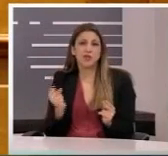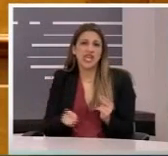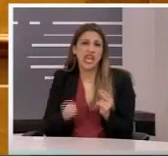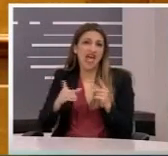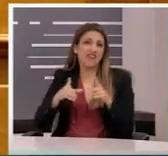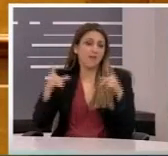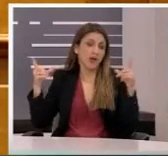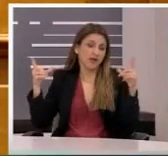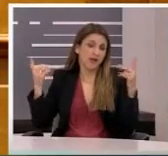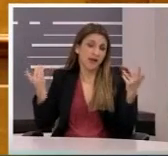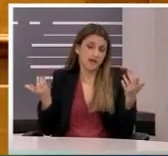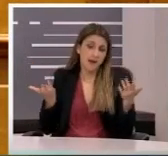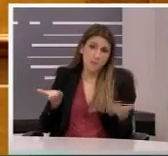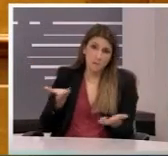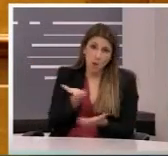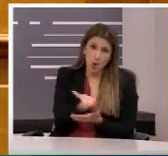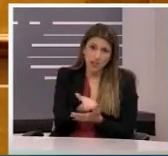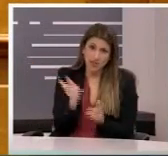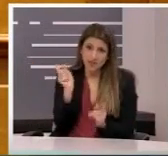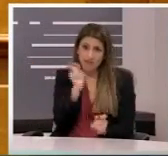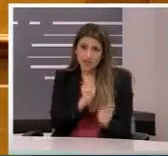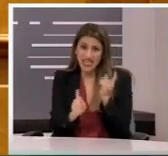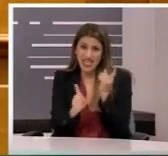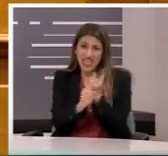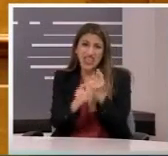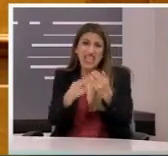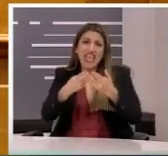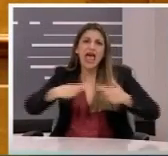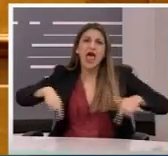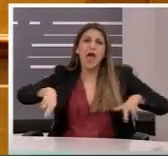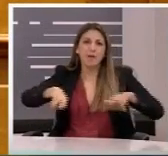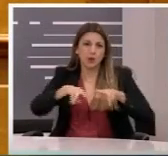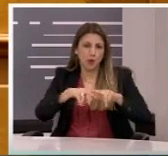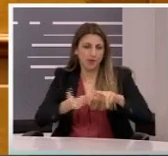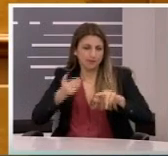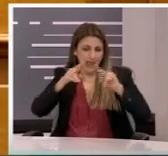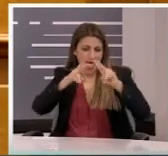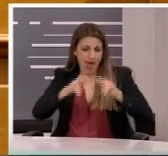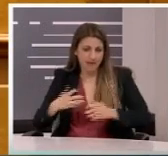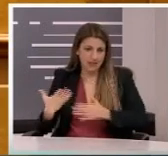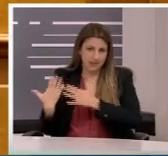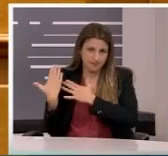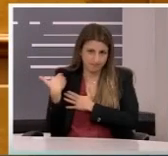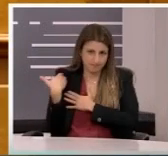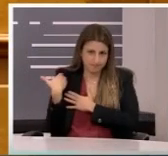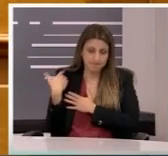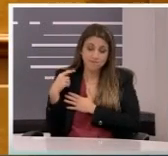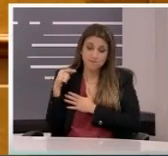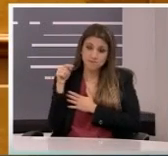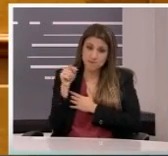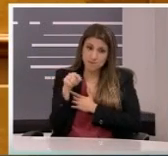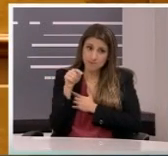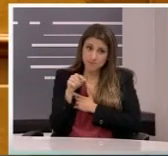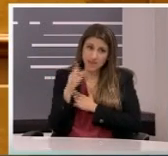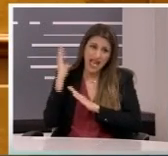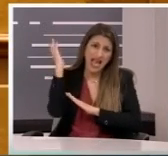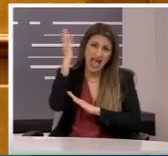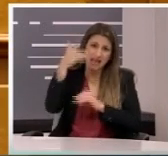αντιπολίτευση Νέα Δημοκρατία με την πρόταση την οποία κατέθεσε για τη συγκρότηση Επιτροπής Προκαταρκτικής Εξέτασης κατά